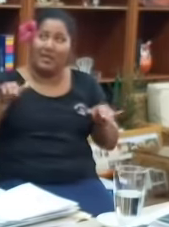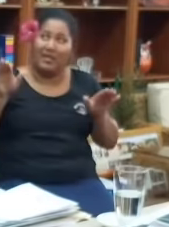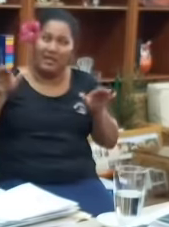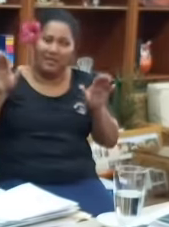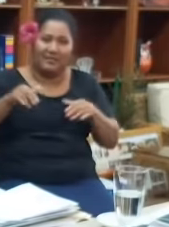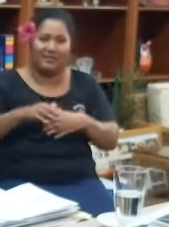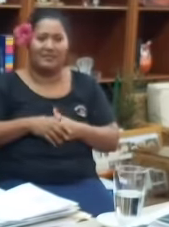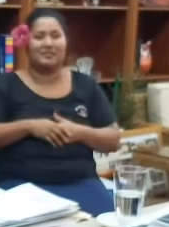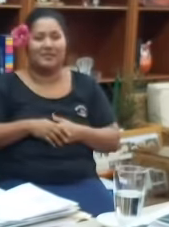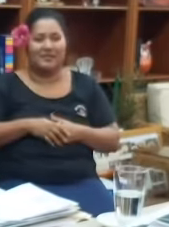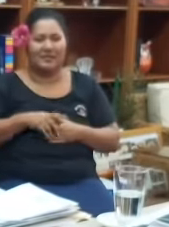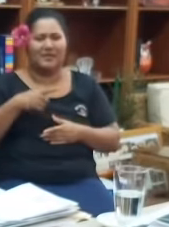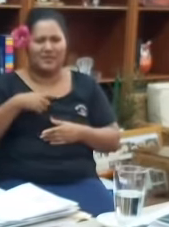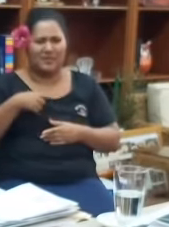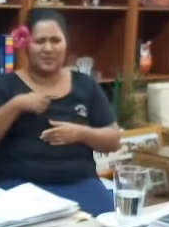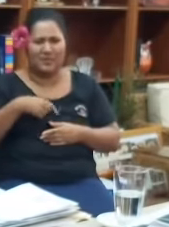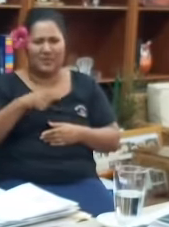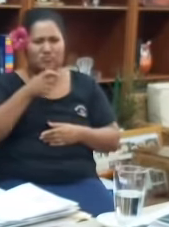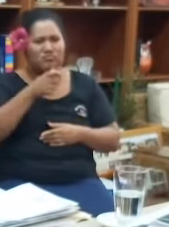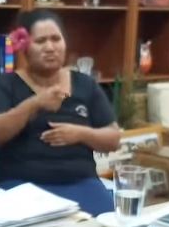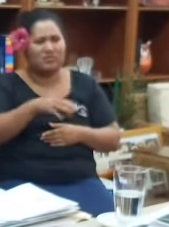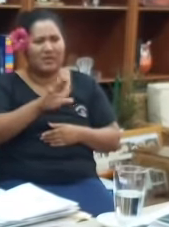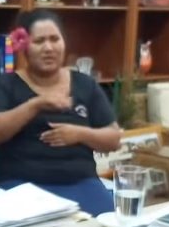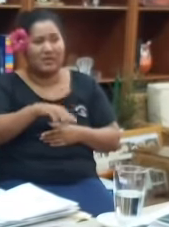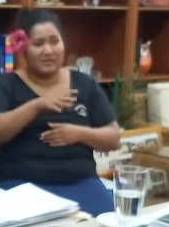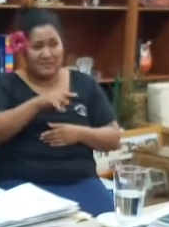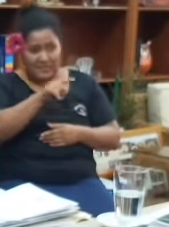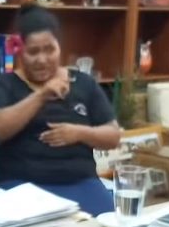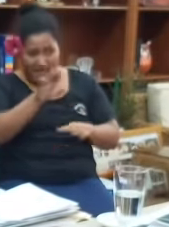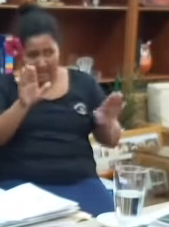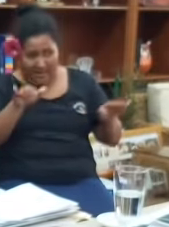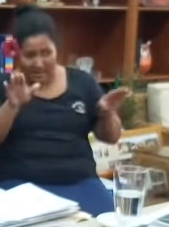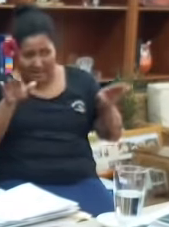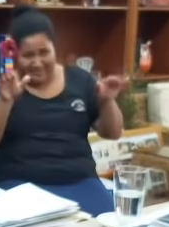nga fa yo po vole le pe la vo ele le le le